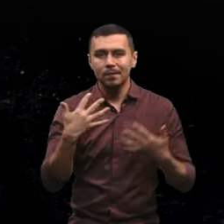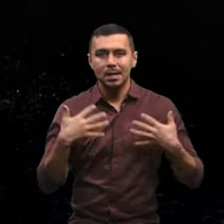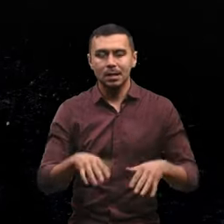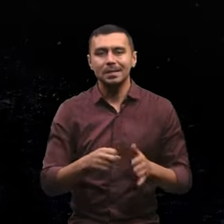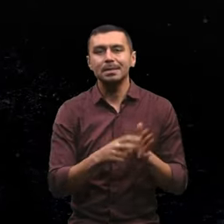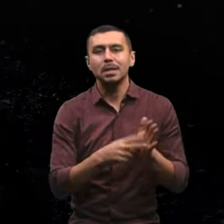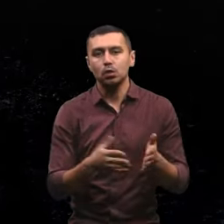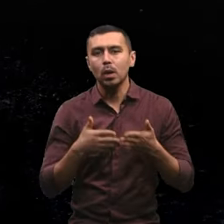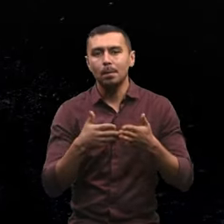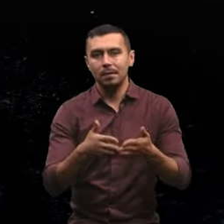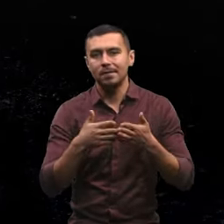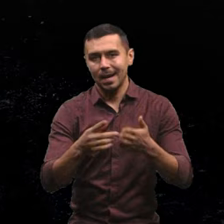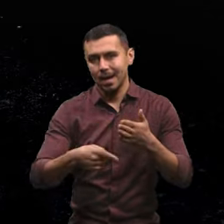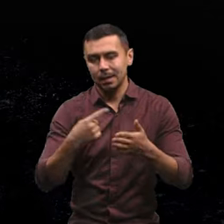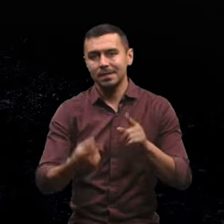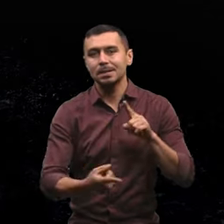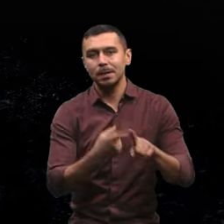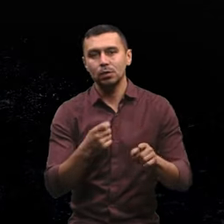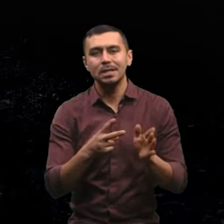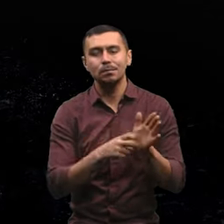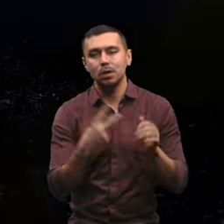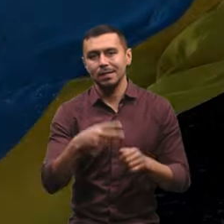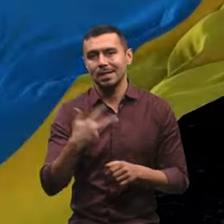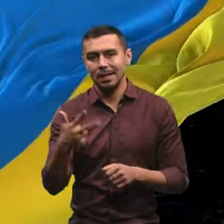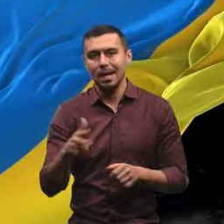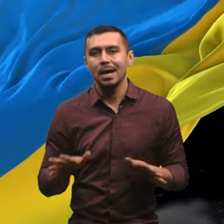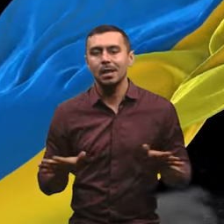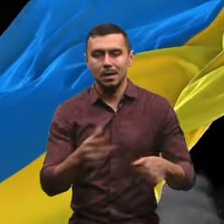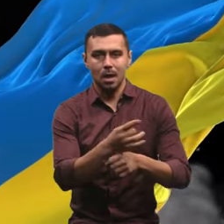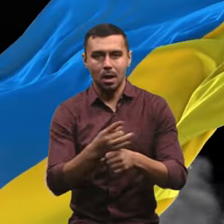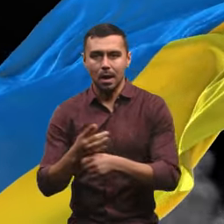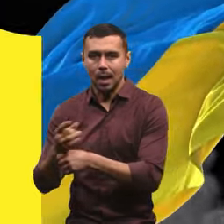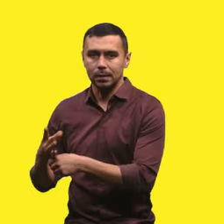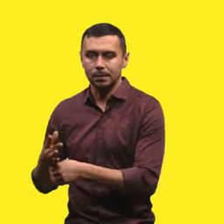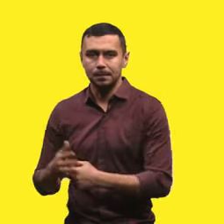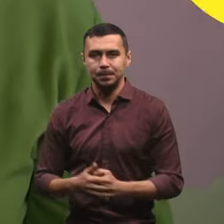втратив 17 кораблів та катерів, збито 723 крилатих ракет.